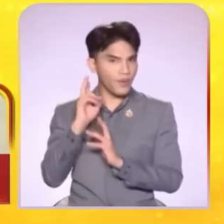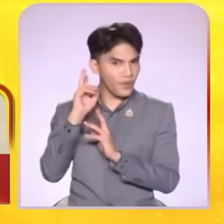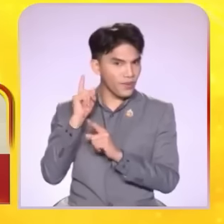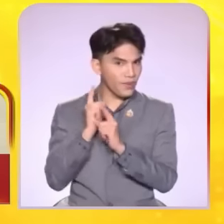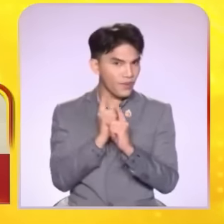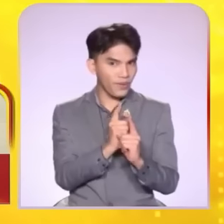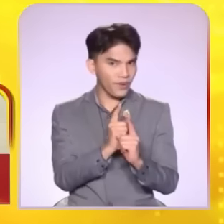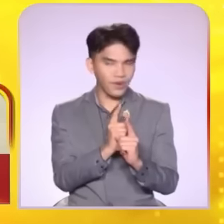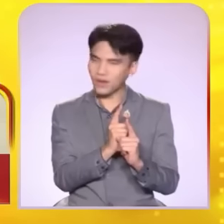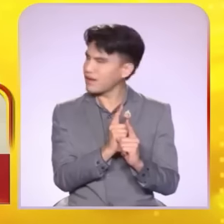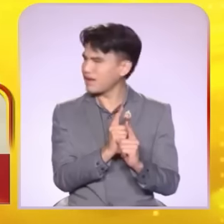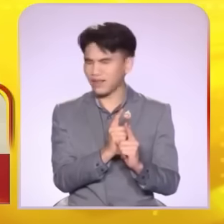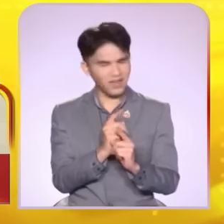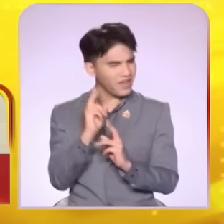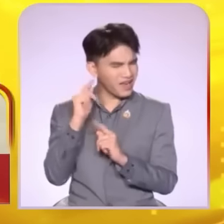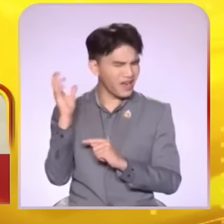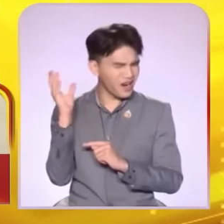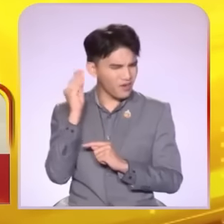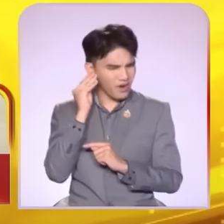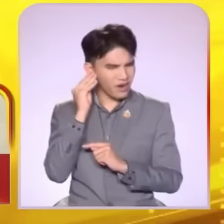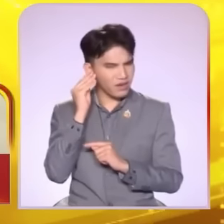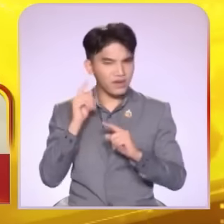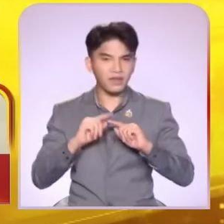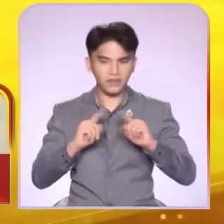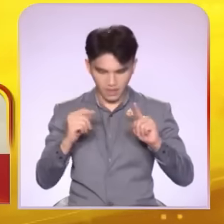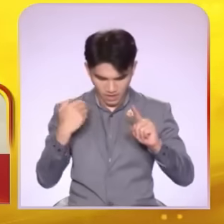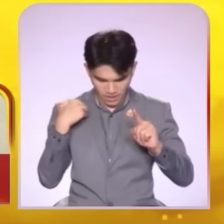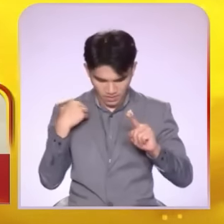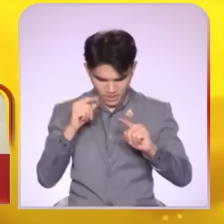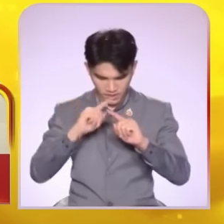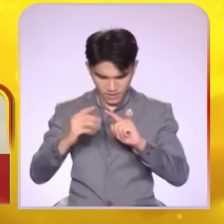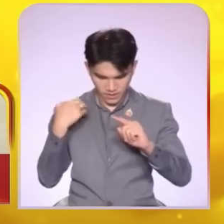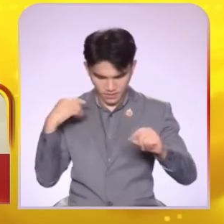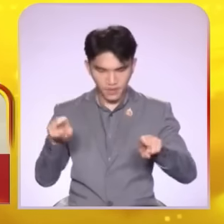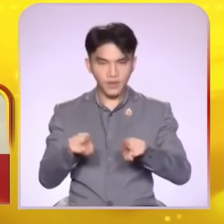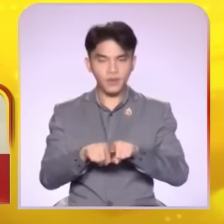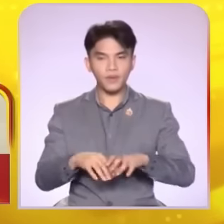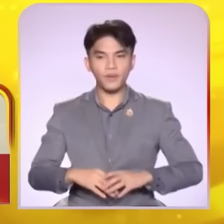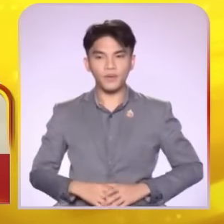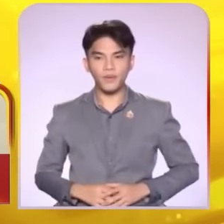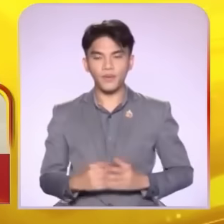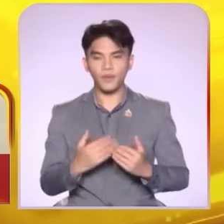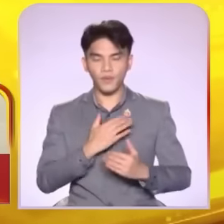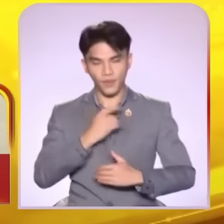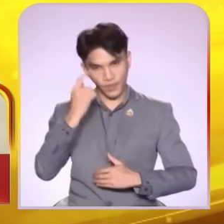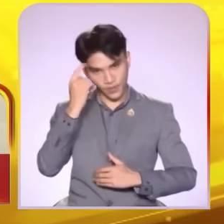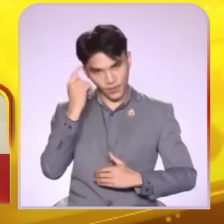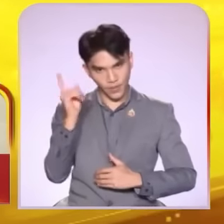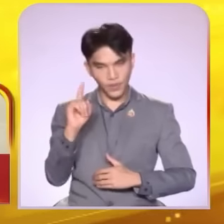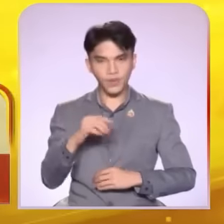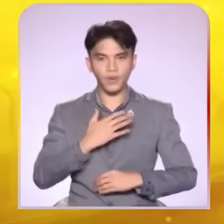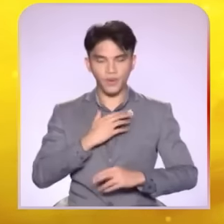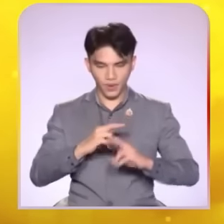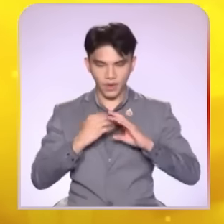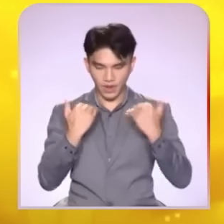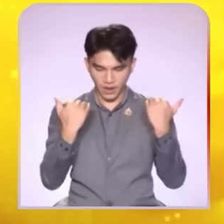ไหม อ๋อข่าวก็ฟังอยู่แต่ว่ามันมีหลายแง่มุม จ้ะอย่างของเราอ่ะมุมของเรามุมของเรา อย่างของพี่